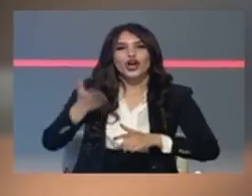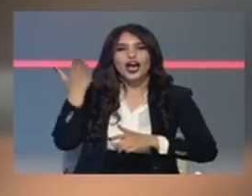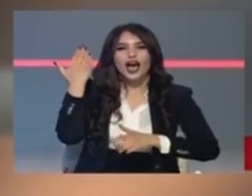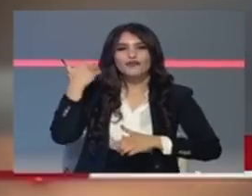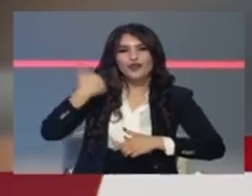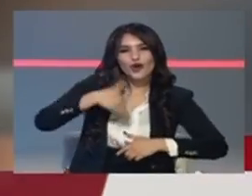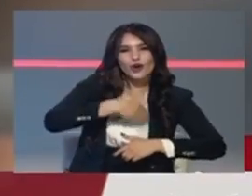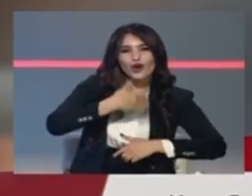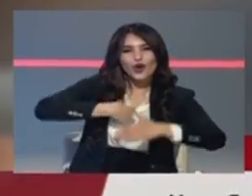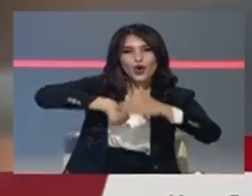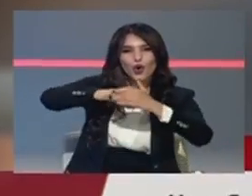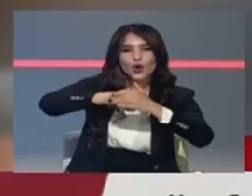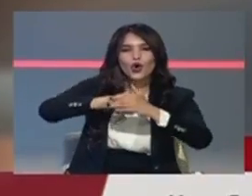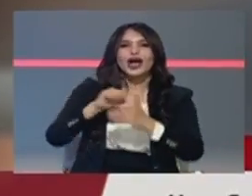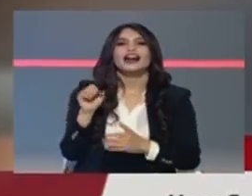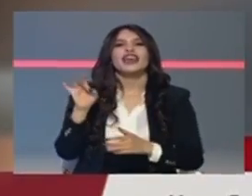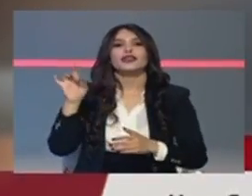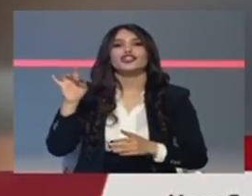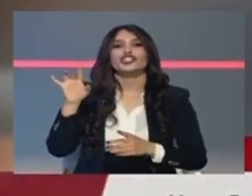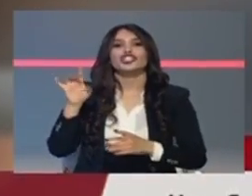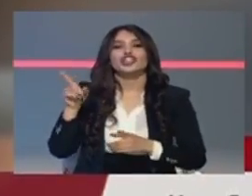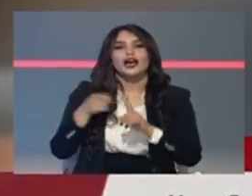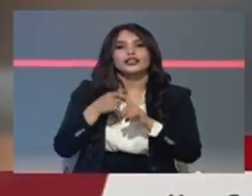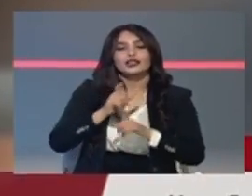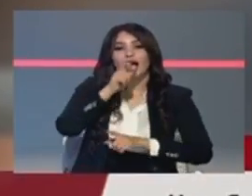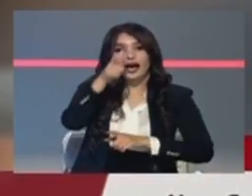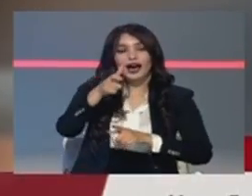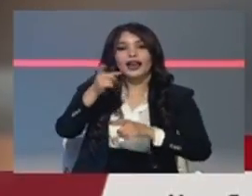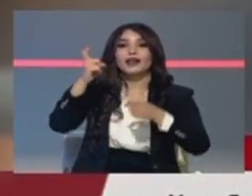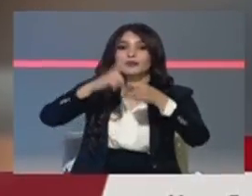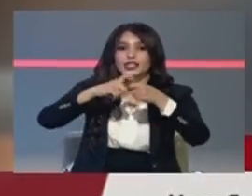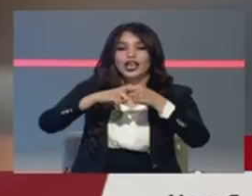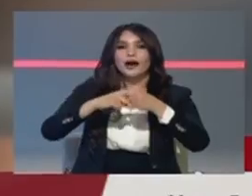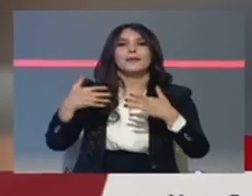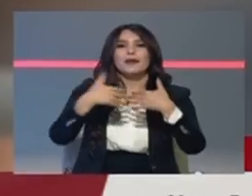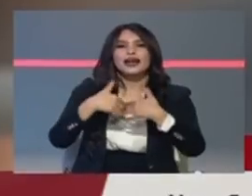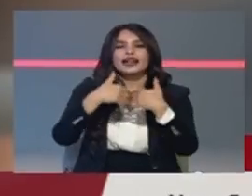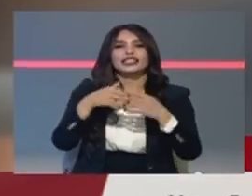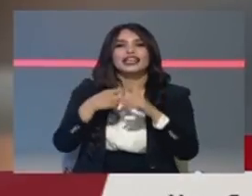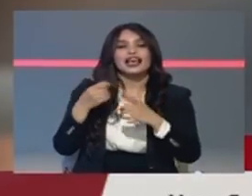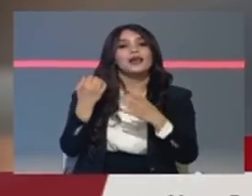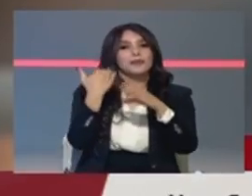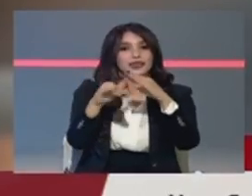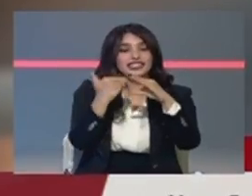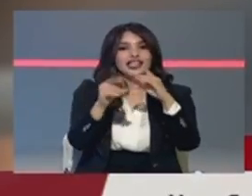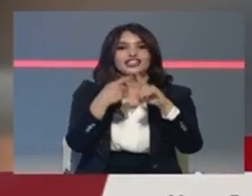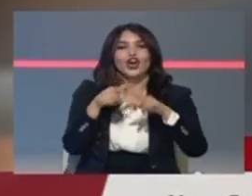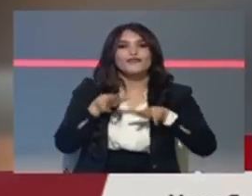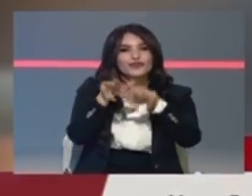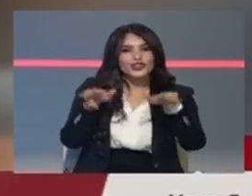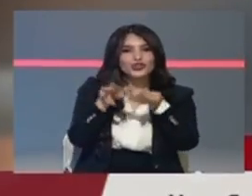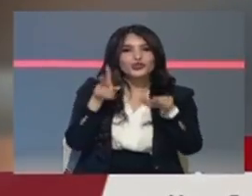الدولي التونسي السابق والمدرب الحالي لفريق هارتفورد أتلتيك المنتمي إلى الدرجة الثانية الأمريكية رسالة خاصة عبر مقطع